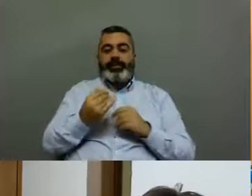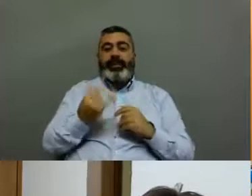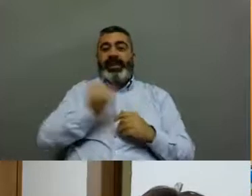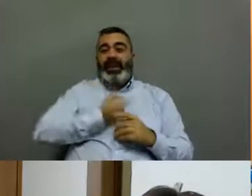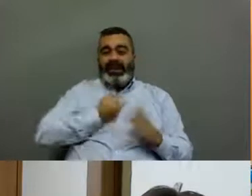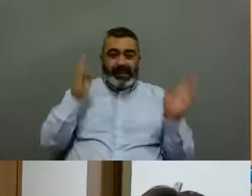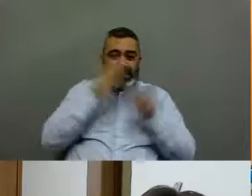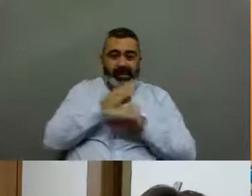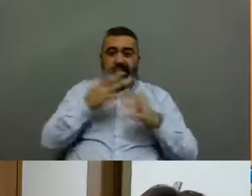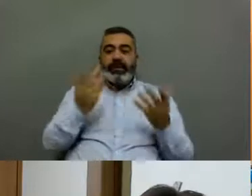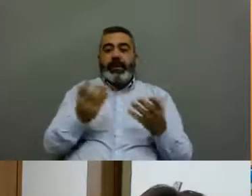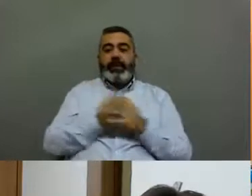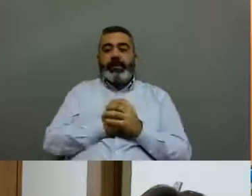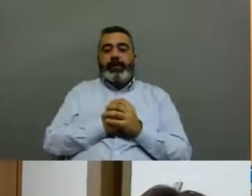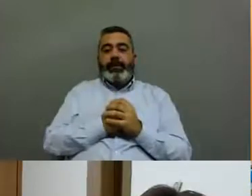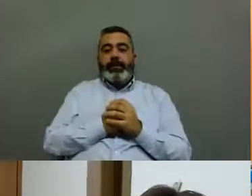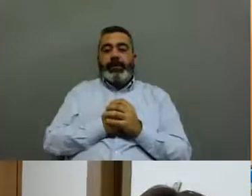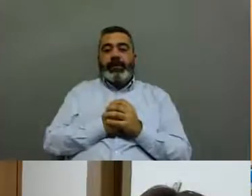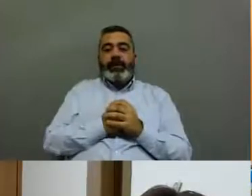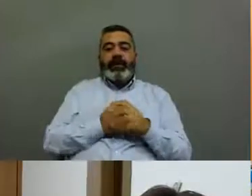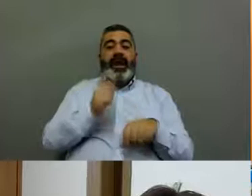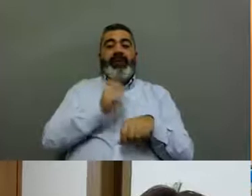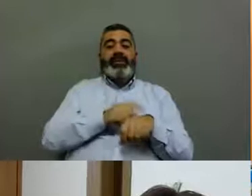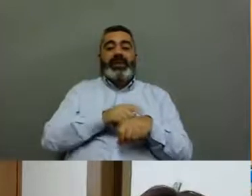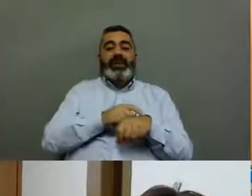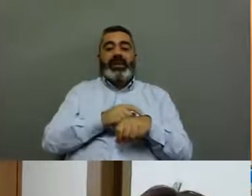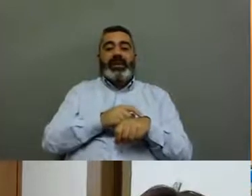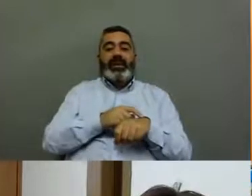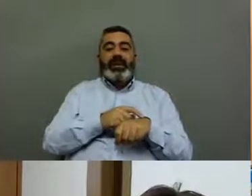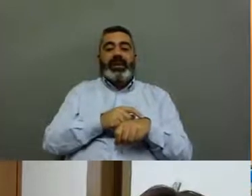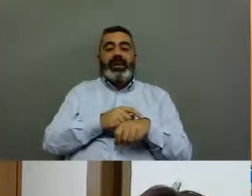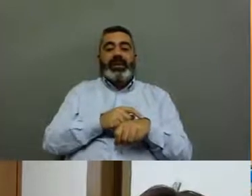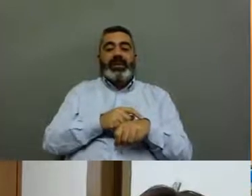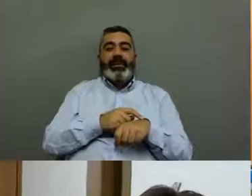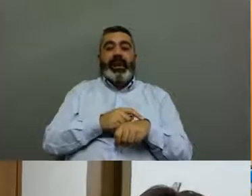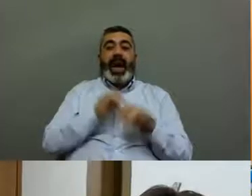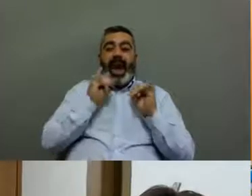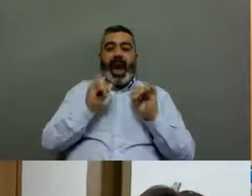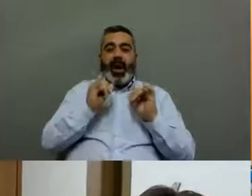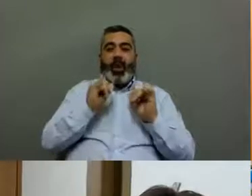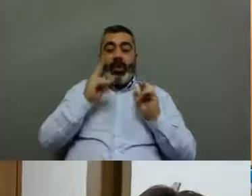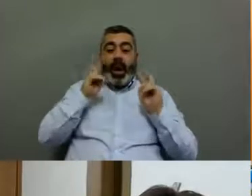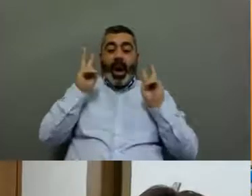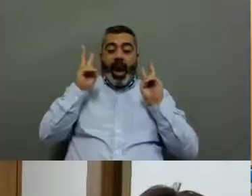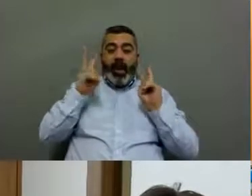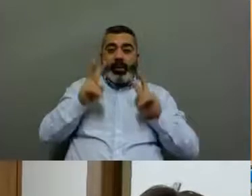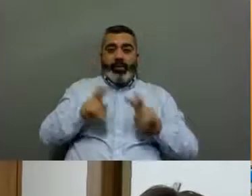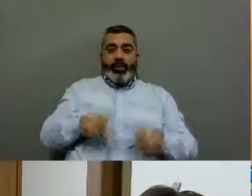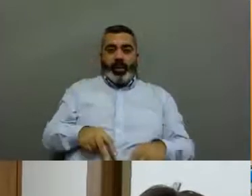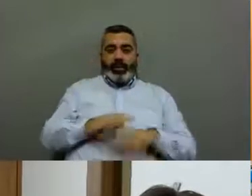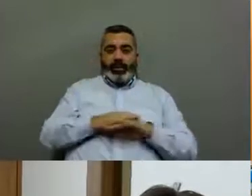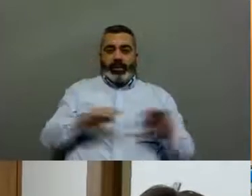ότι θεωρώ πως βρισκόμαστε ακόμη στο κομμάτι της αναγνώρισης και όχι της